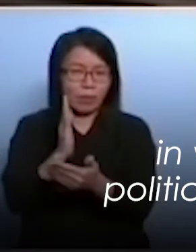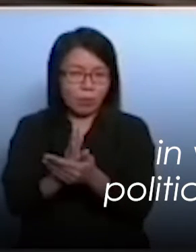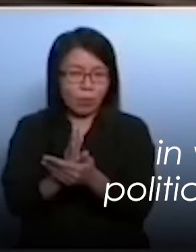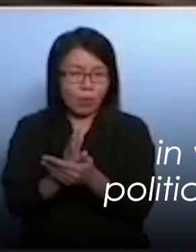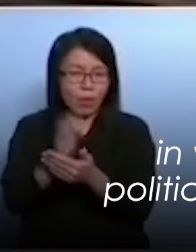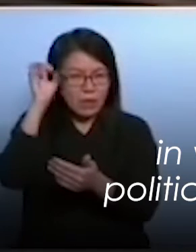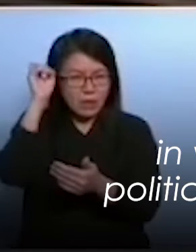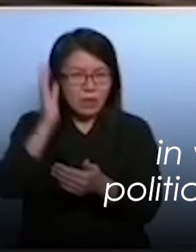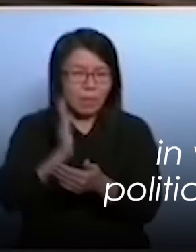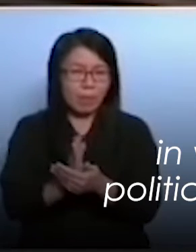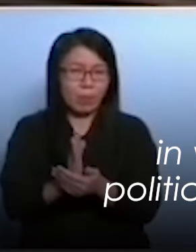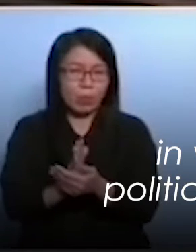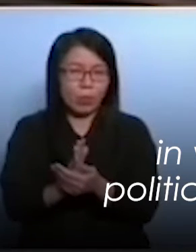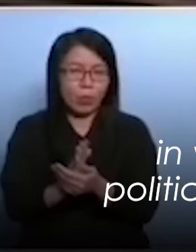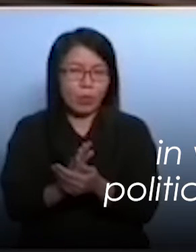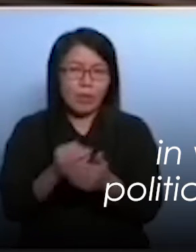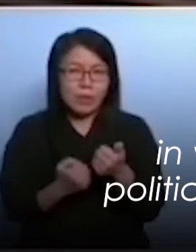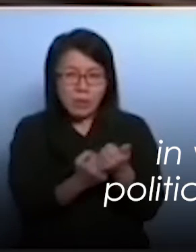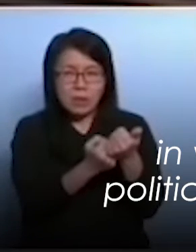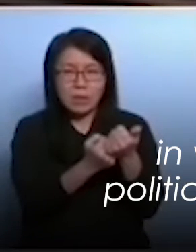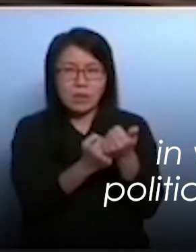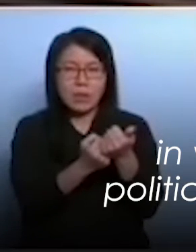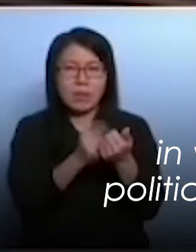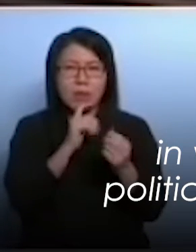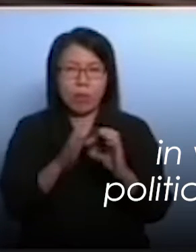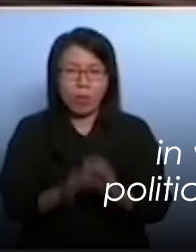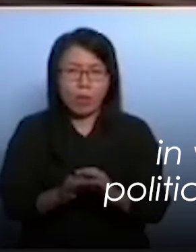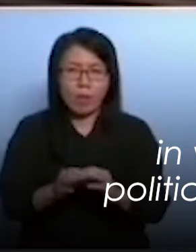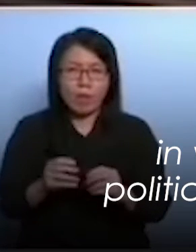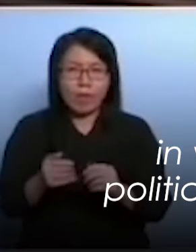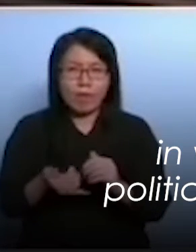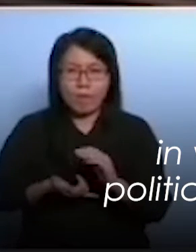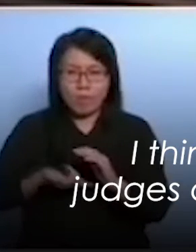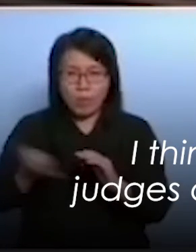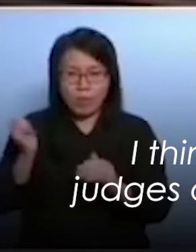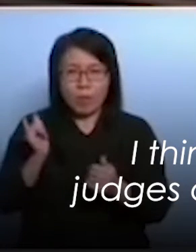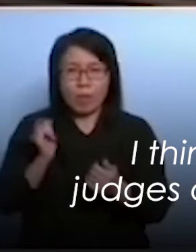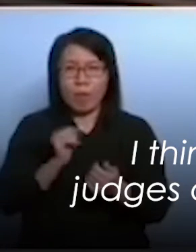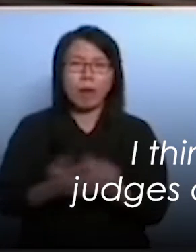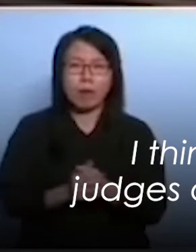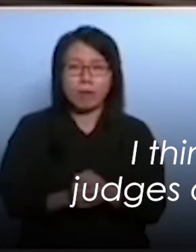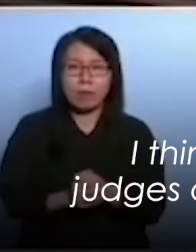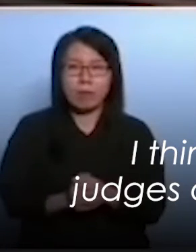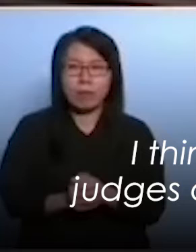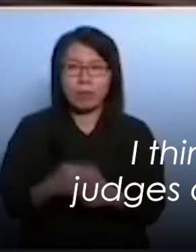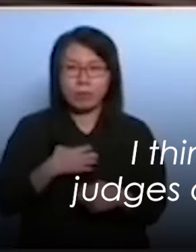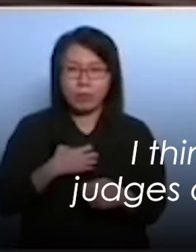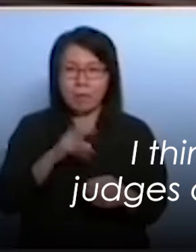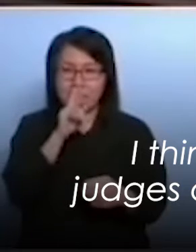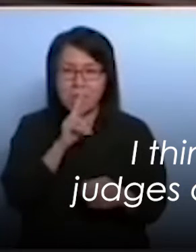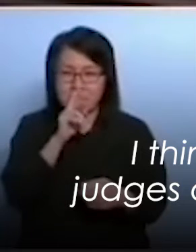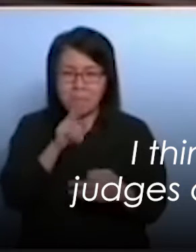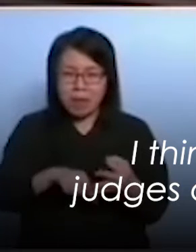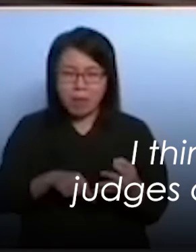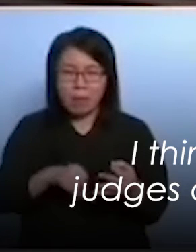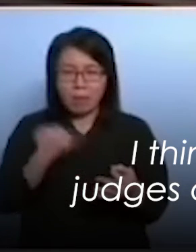持修例嘅人士嘅案件嘅時候，佢是否可以保持中立呢？我諗一個匿名嘅法官呢已經